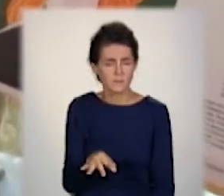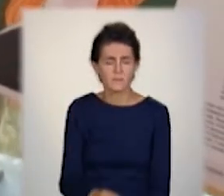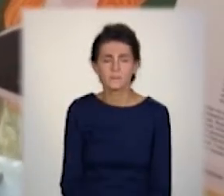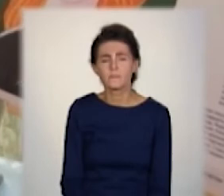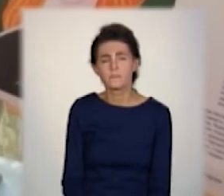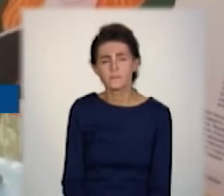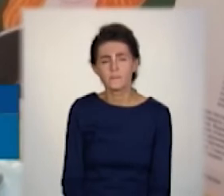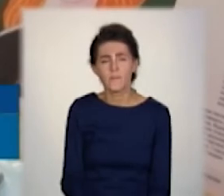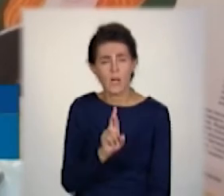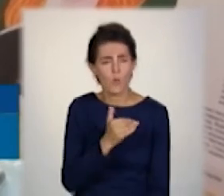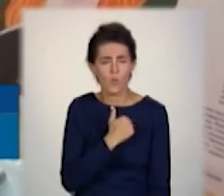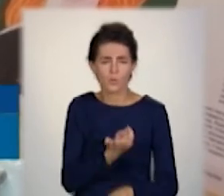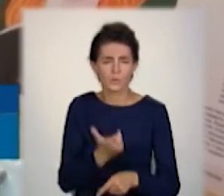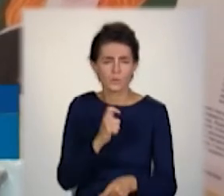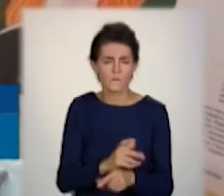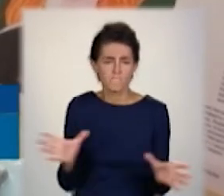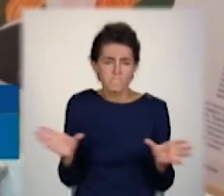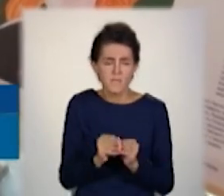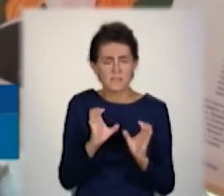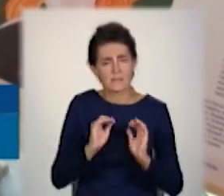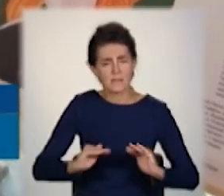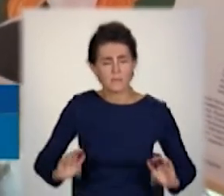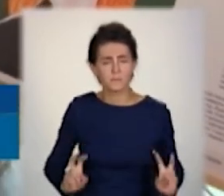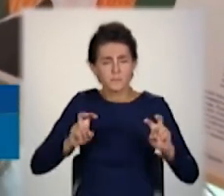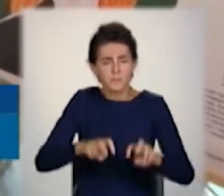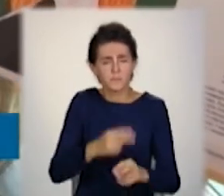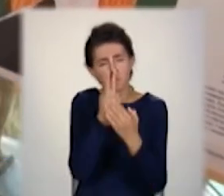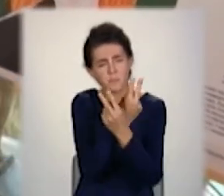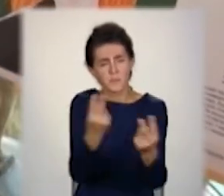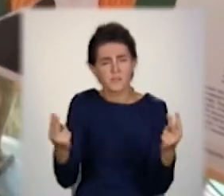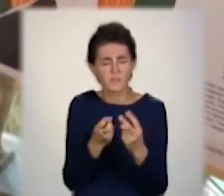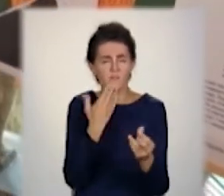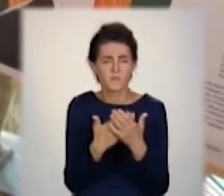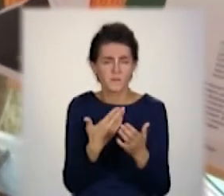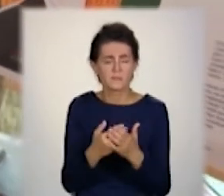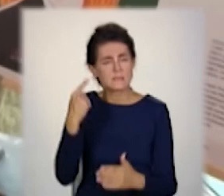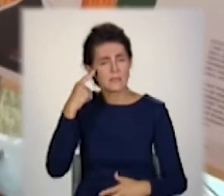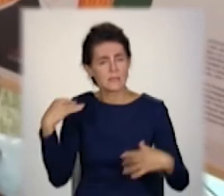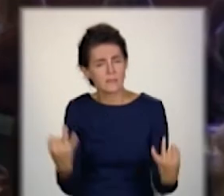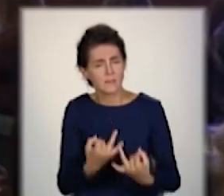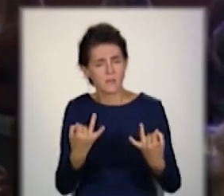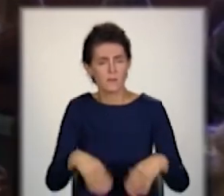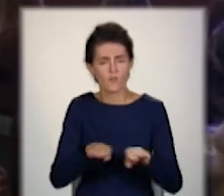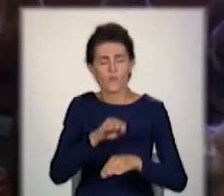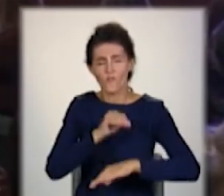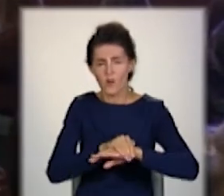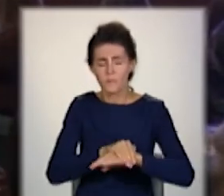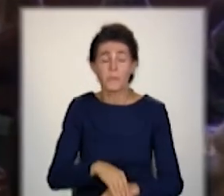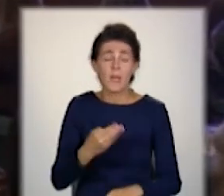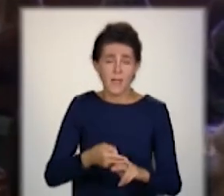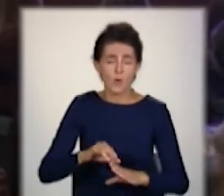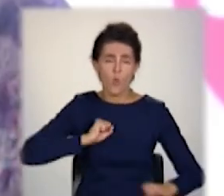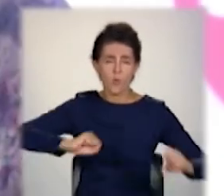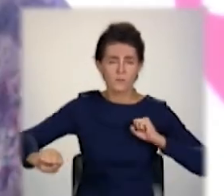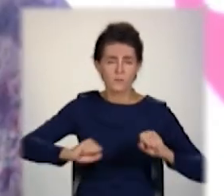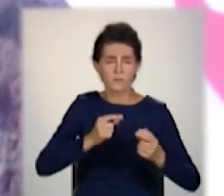прийти сюди з дітьми на цю виставку зі своїми, і щоб вони прочитали, знали такі цікаві факти. За словами